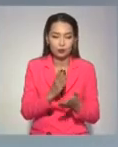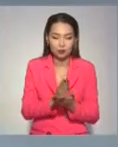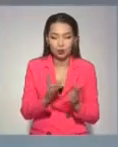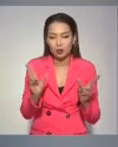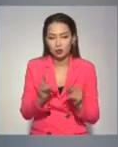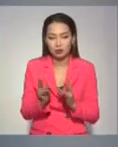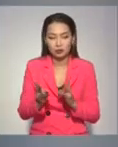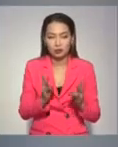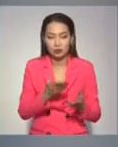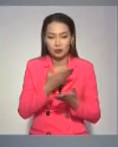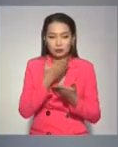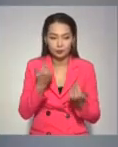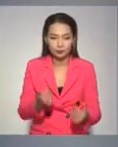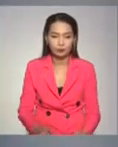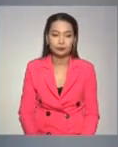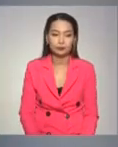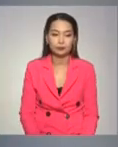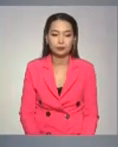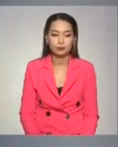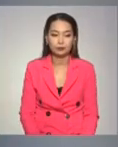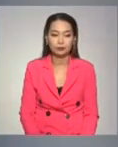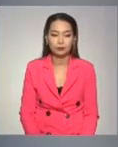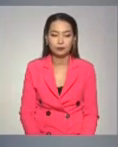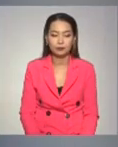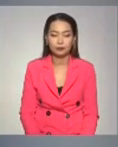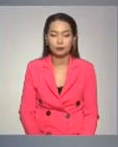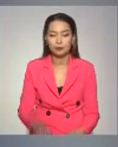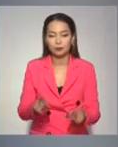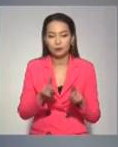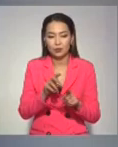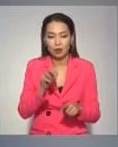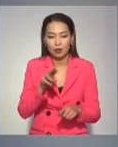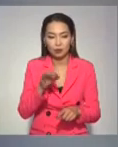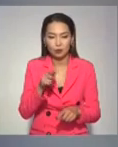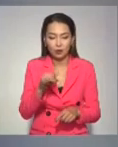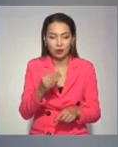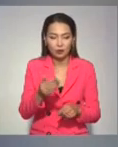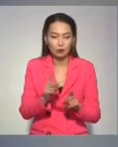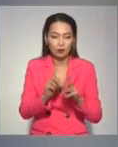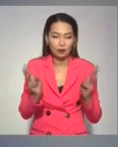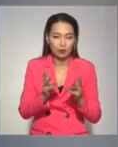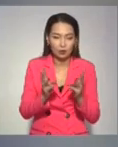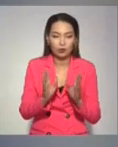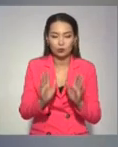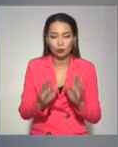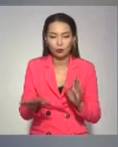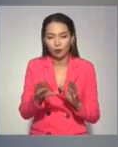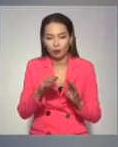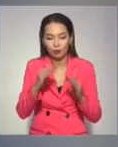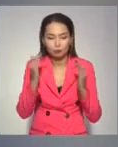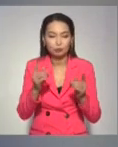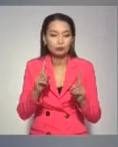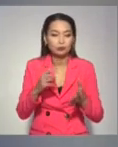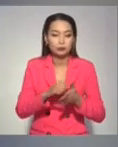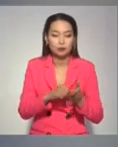шеккендер жоқ. По прибытию на место вызова. Мұнда кеңсе жиһаздары, пластикалық терезе мен төбе жабындылар жанған. Өрт шығу себебі